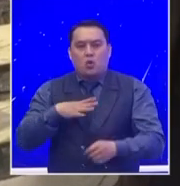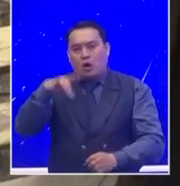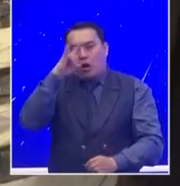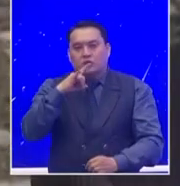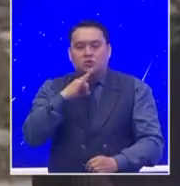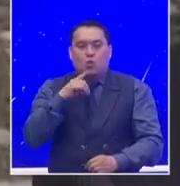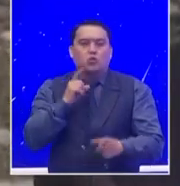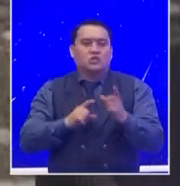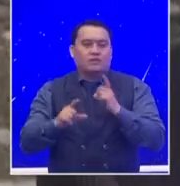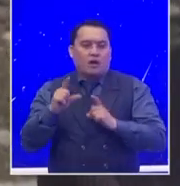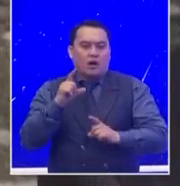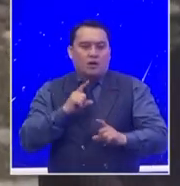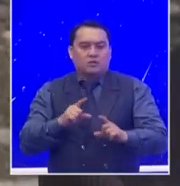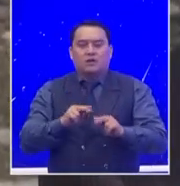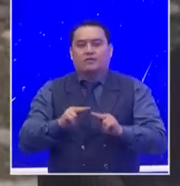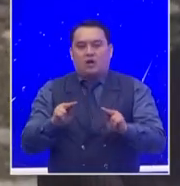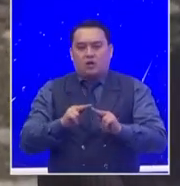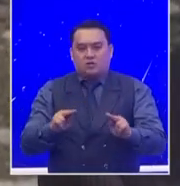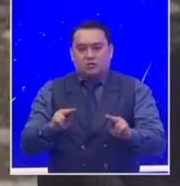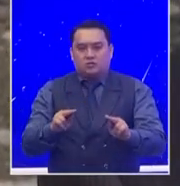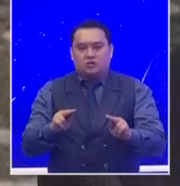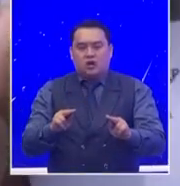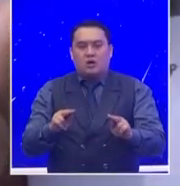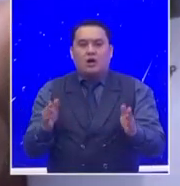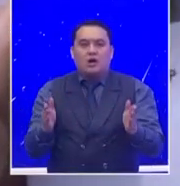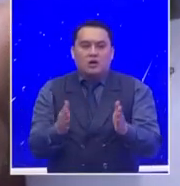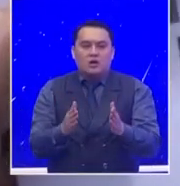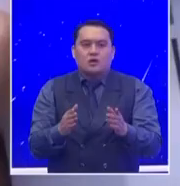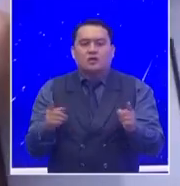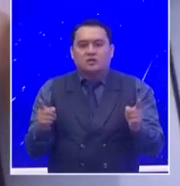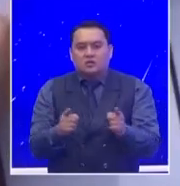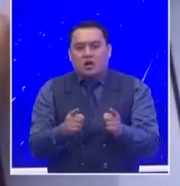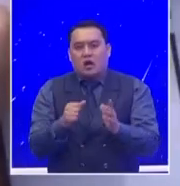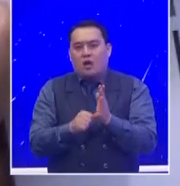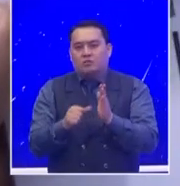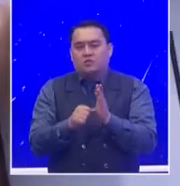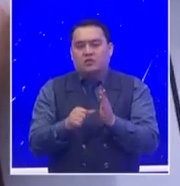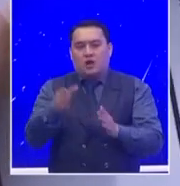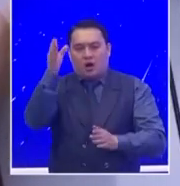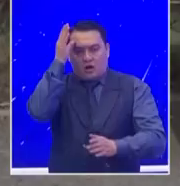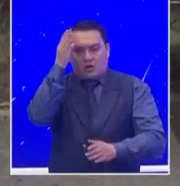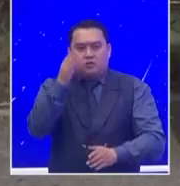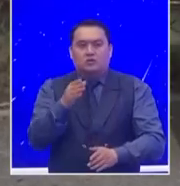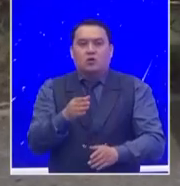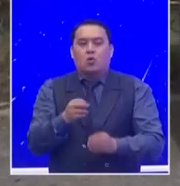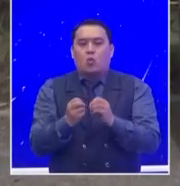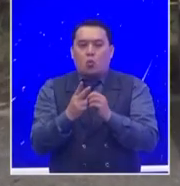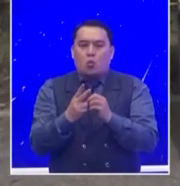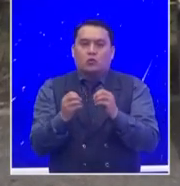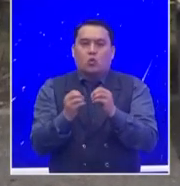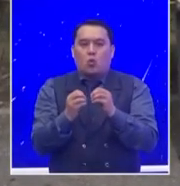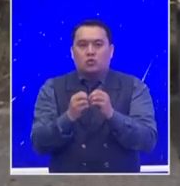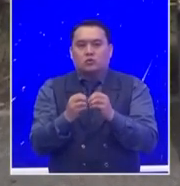ұлттық университетінде шәкірт тәрбиеледі. Өзінің қысқа ғұмырында Смағұлұлы 60-тан аса ғылым кандидатын, 10 шақты